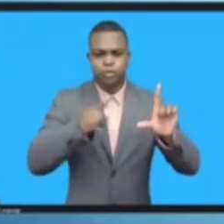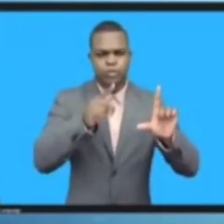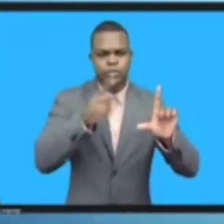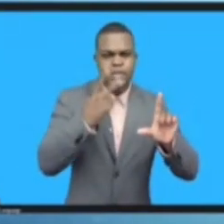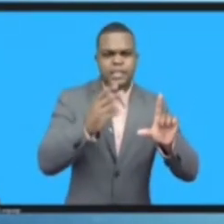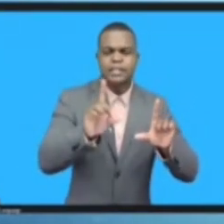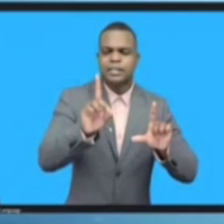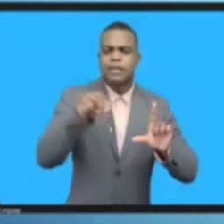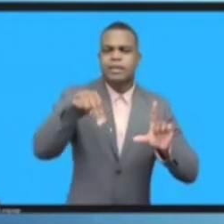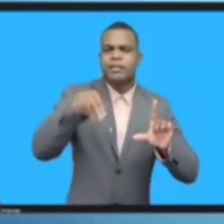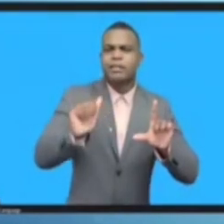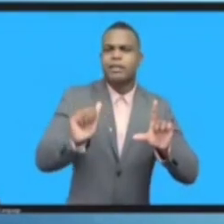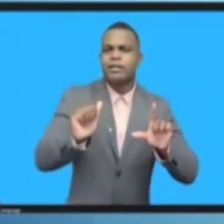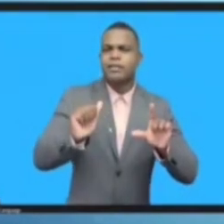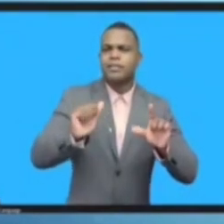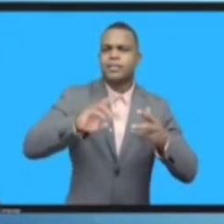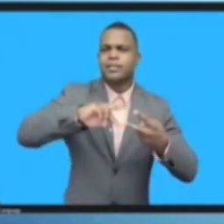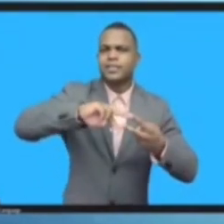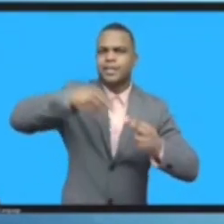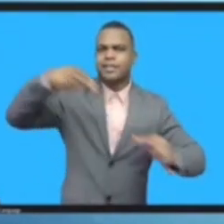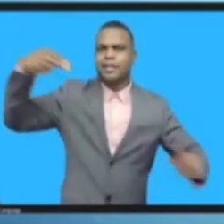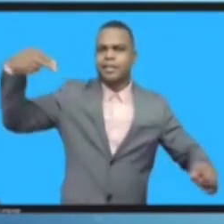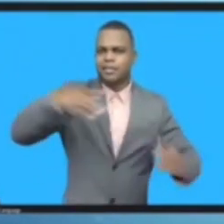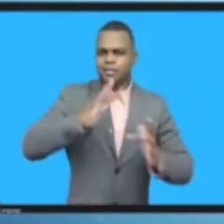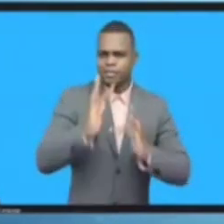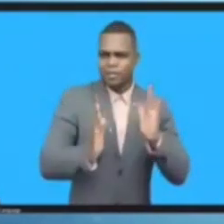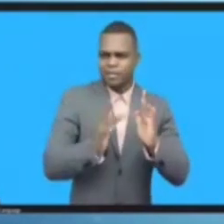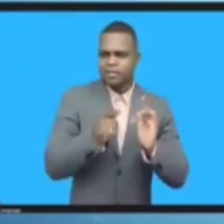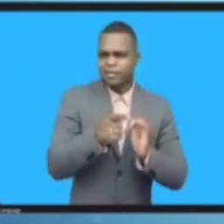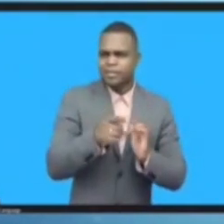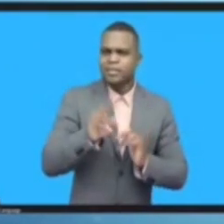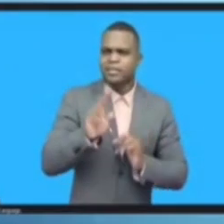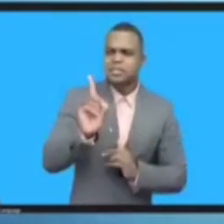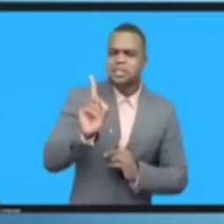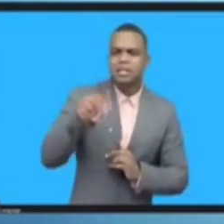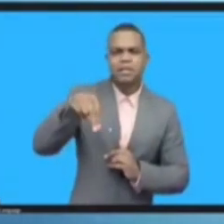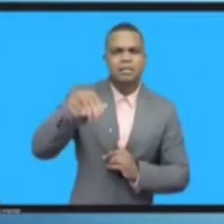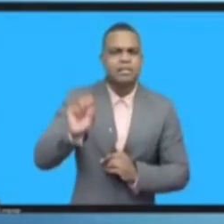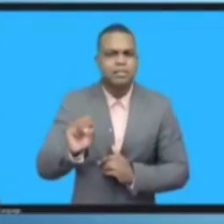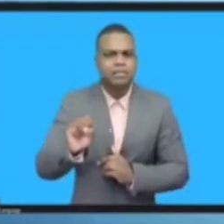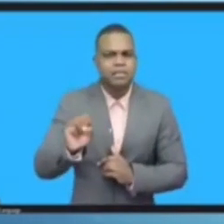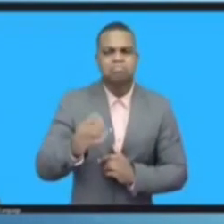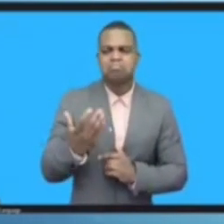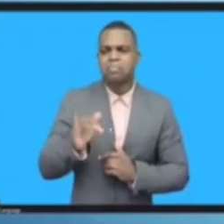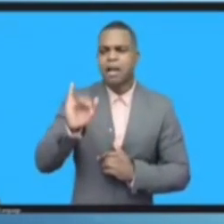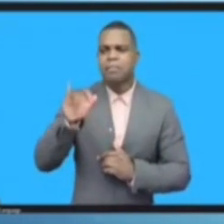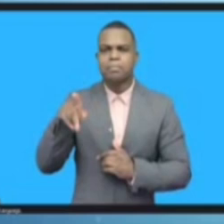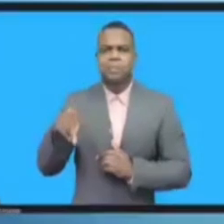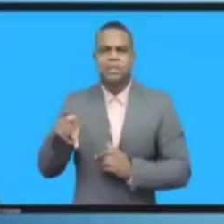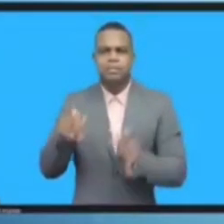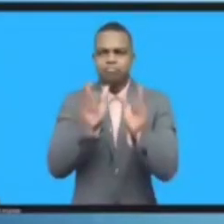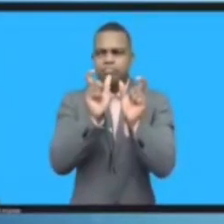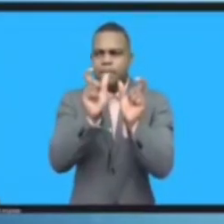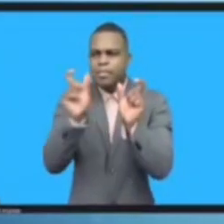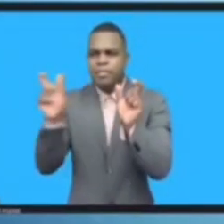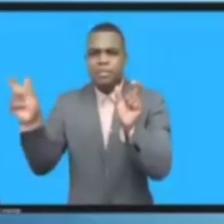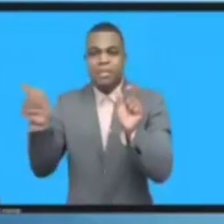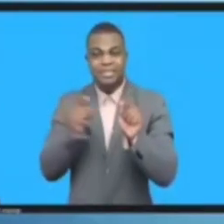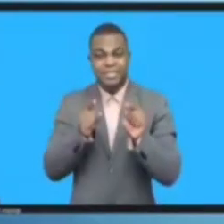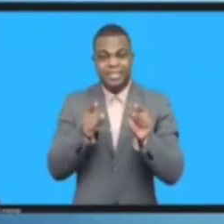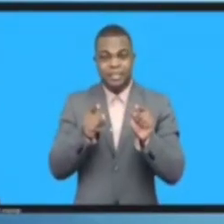Internet, il se trouve que vous avez déjà accédé à l'ordinateur de quelqu'un